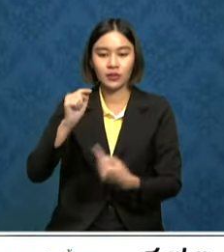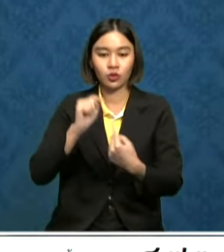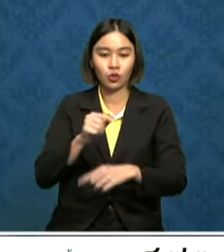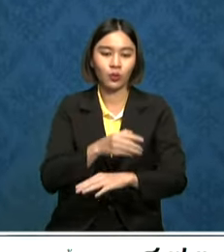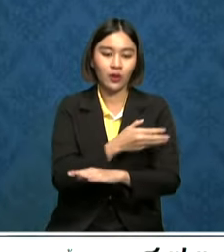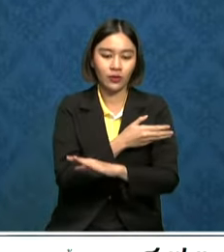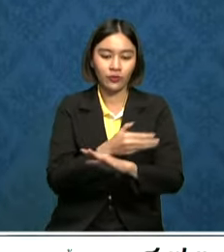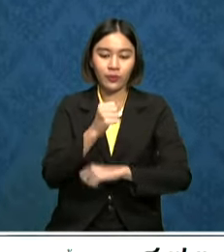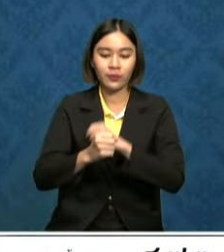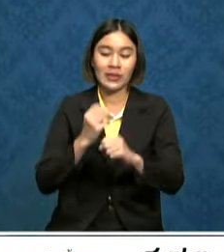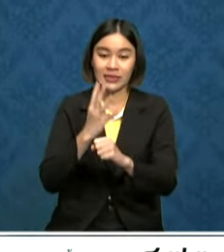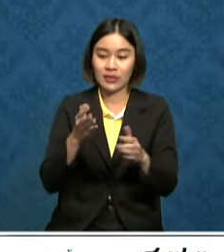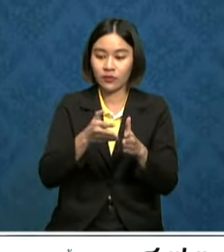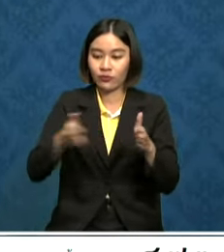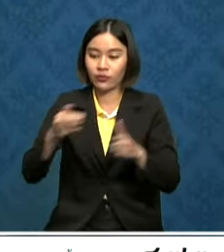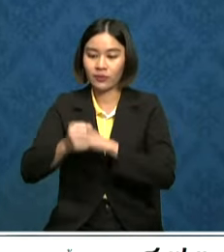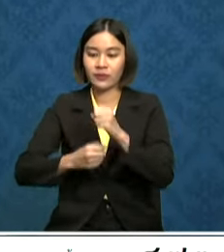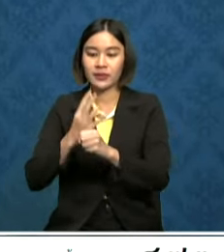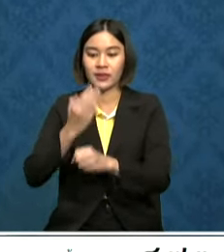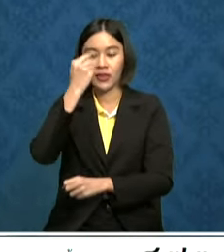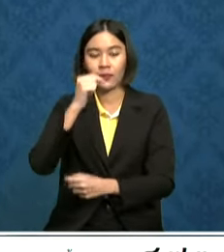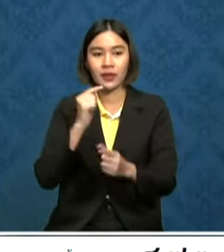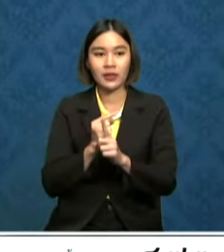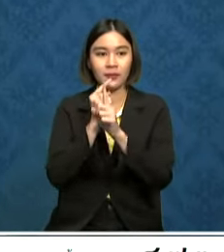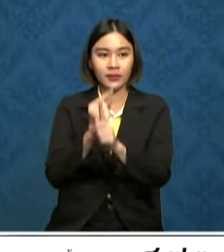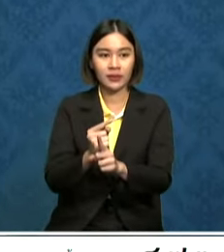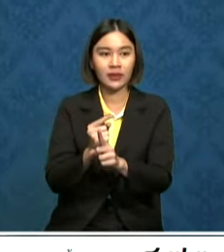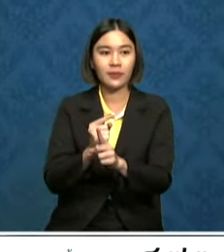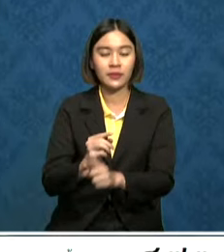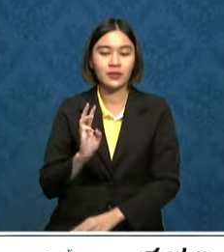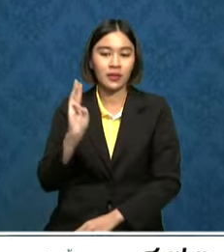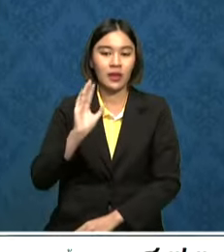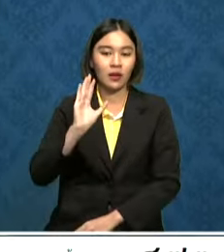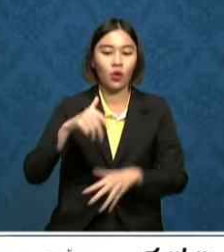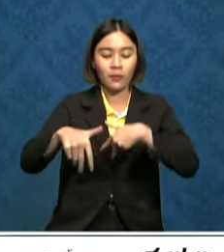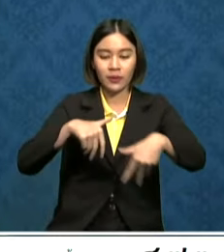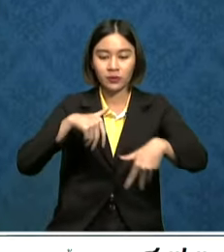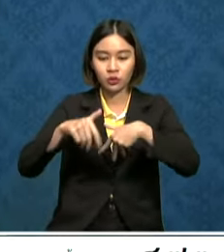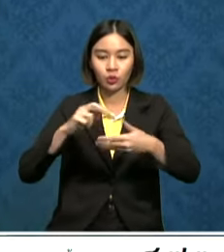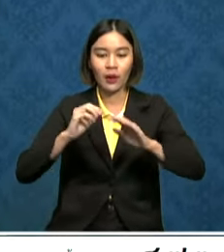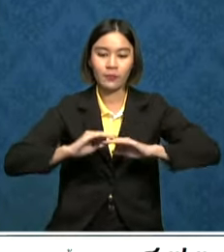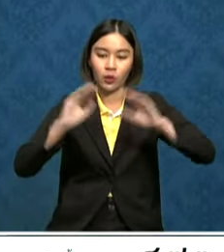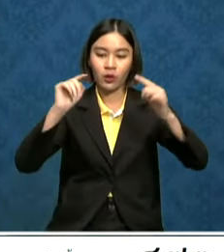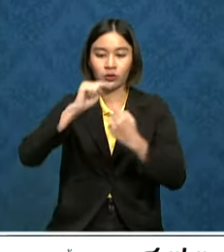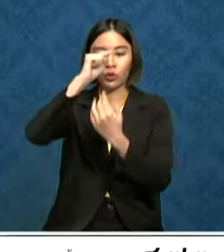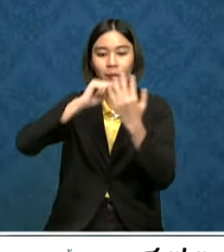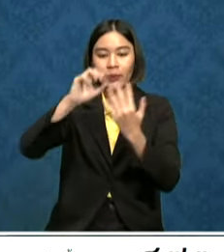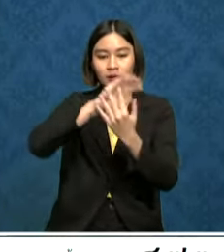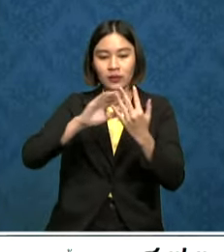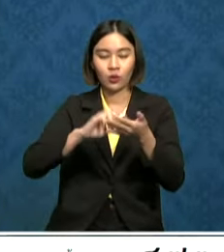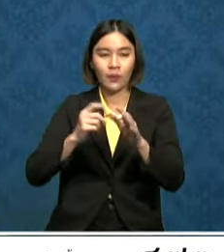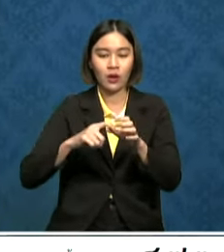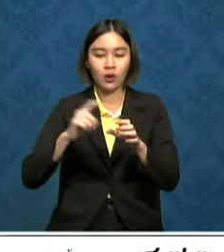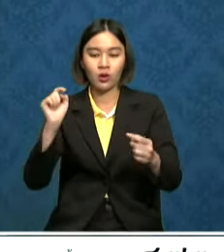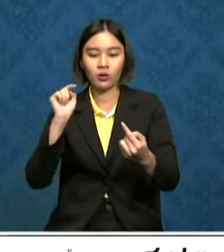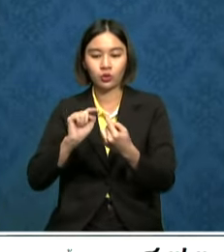เวลา 4ปีนี้เพื่อที่จะรักษาคำมั่นสัญญาที่ให้ไว้กับพี่น้องประชาชนและปลดล็อคประเทศไทยให้หลุดพ้น